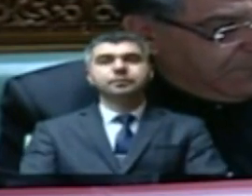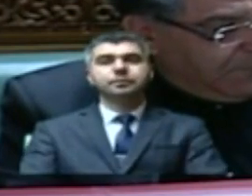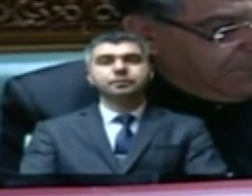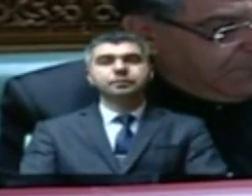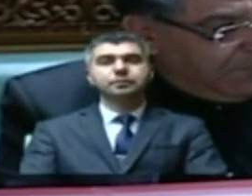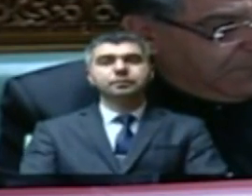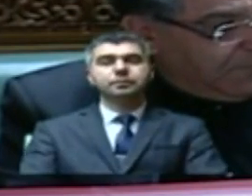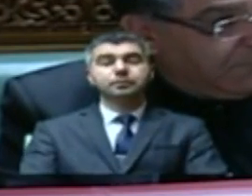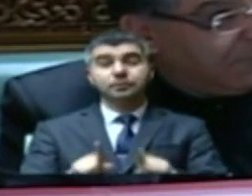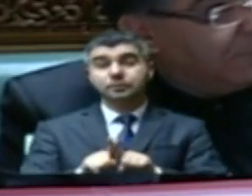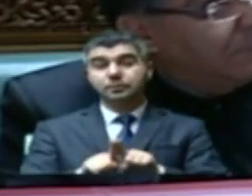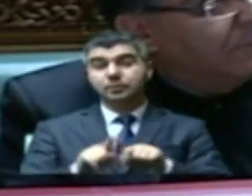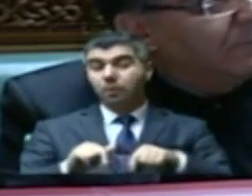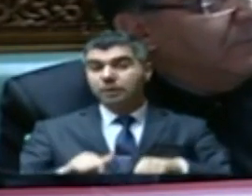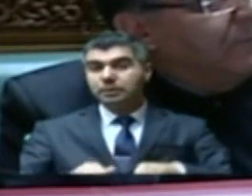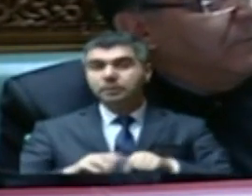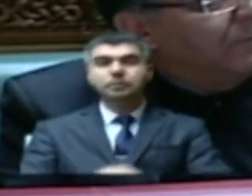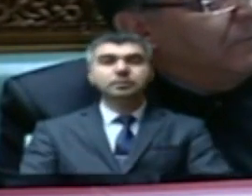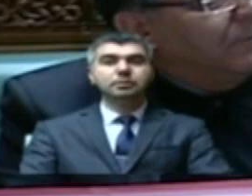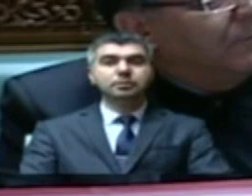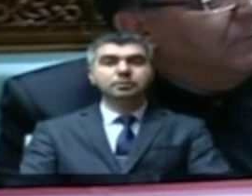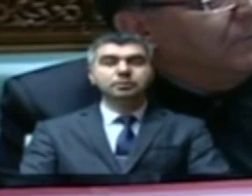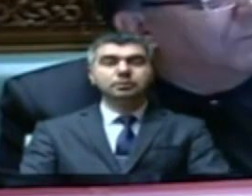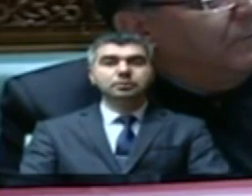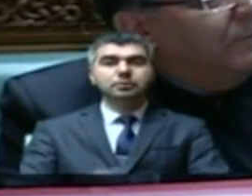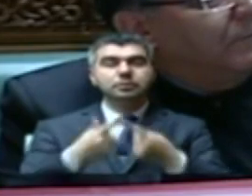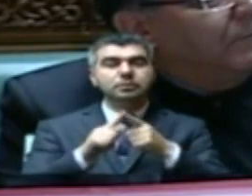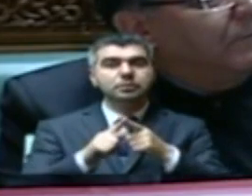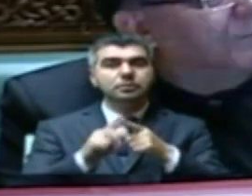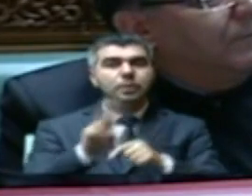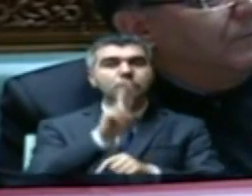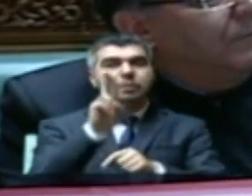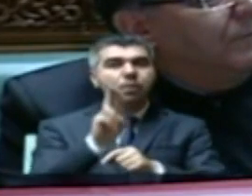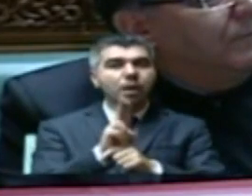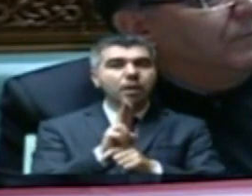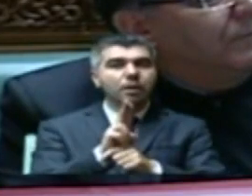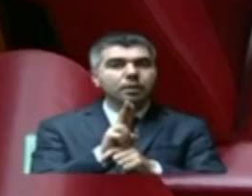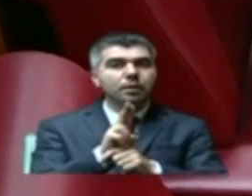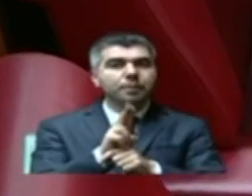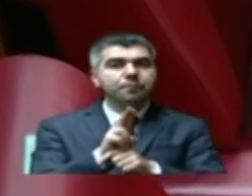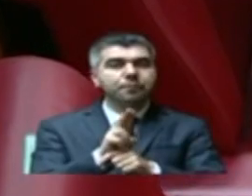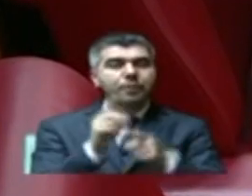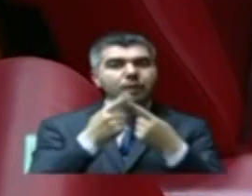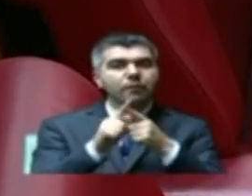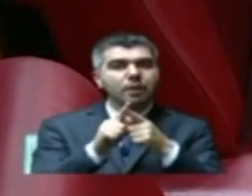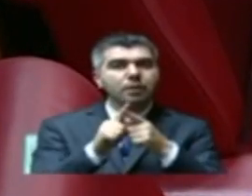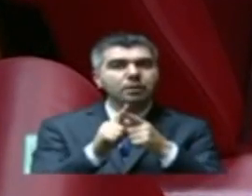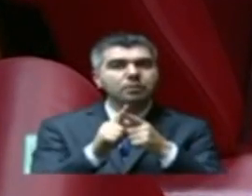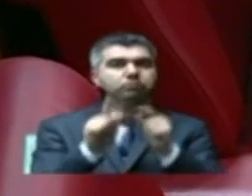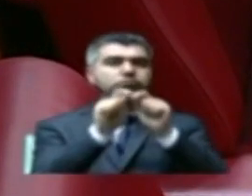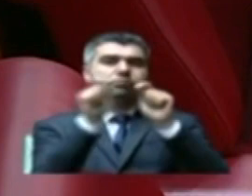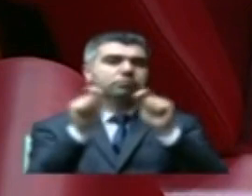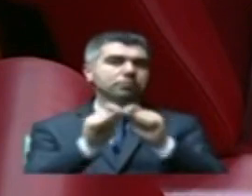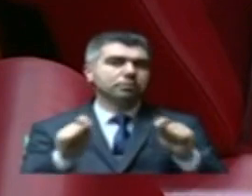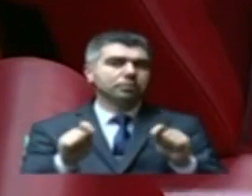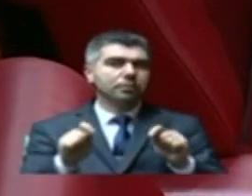لكونك كاتبة الدولة المحترمة غتقبل منا السؤال يمكن يكون كيف ما جاء أو حذفنا